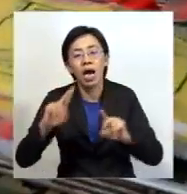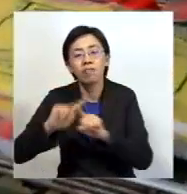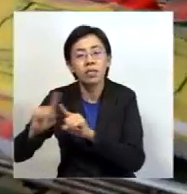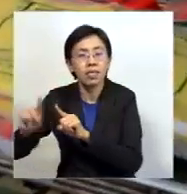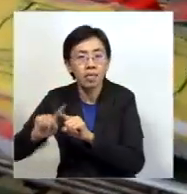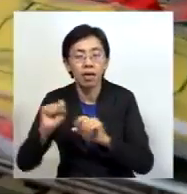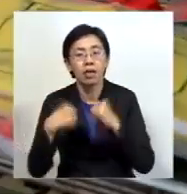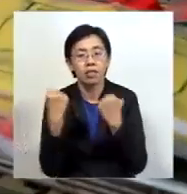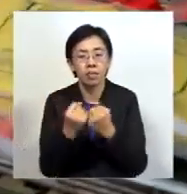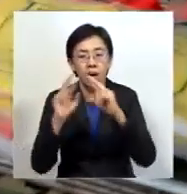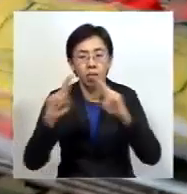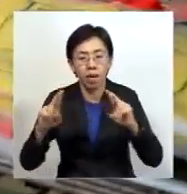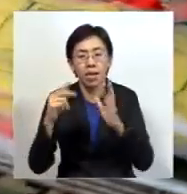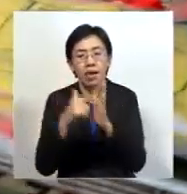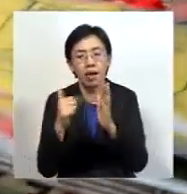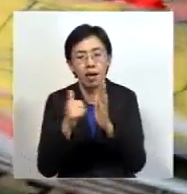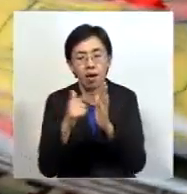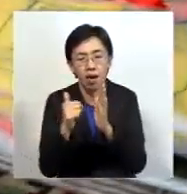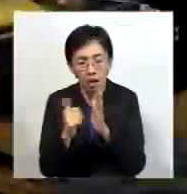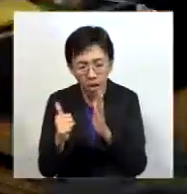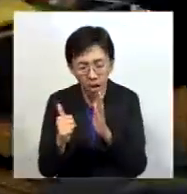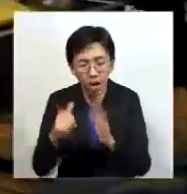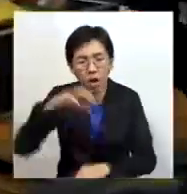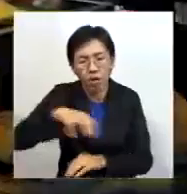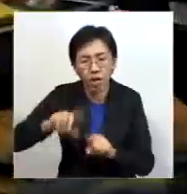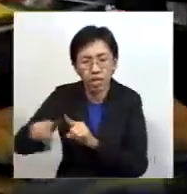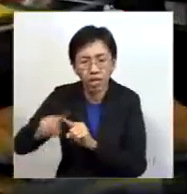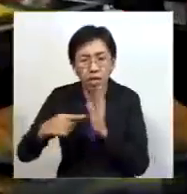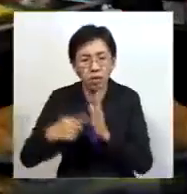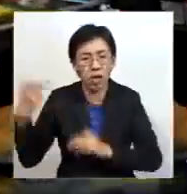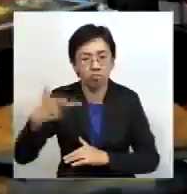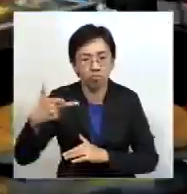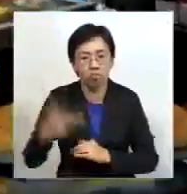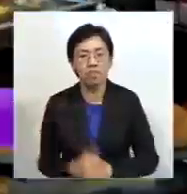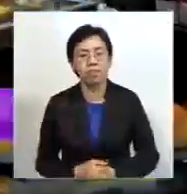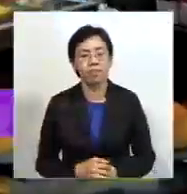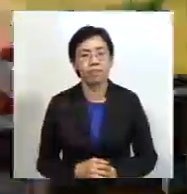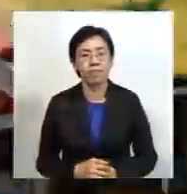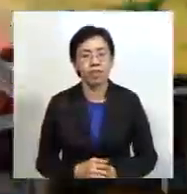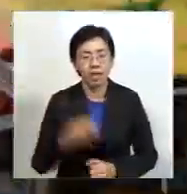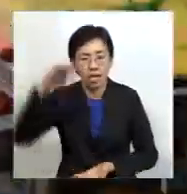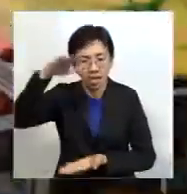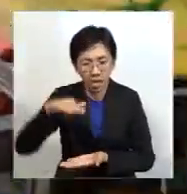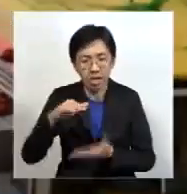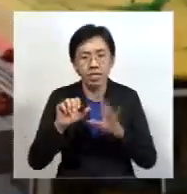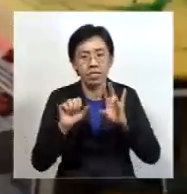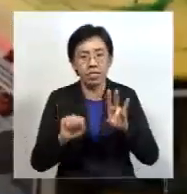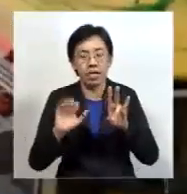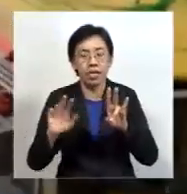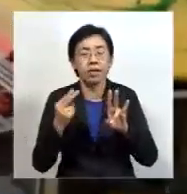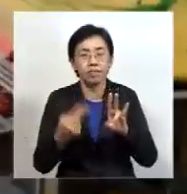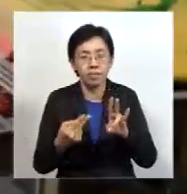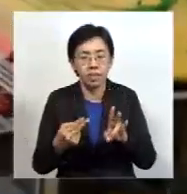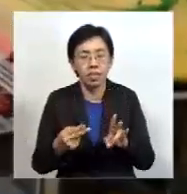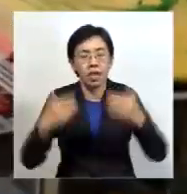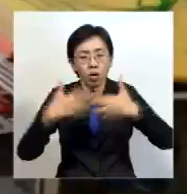วมไปถึงสมาคมร้านขายยาและหน่วยงานที่มีความเสี่ยงอย่างการบินไทยเป็นต้นที่เหลืออีก 750,000 ชิ้นนะครับผู้ผลิ